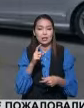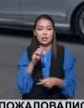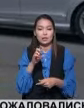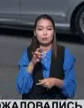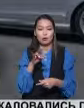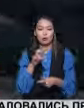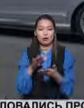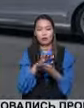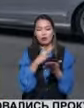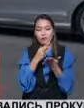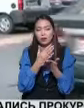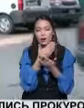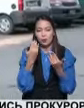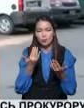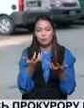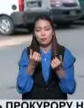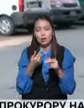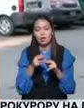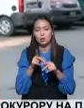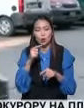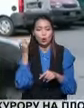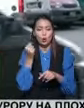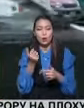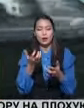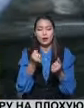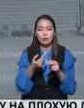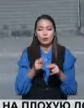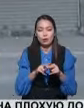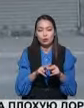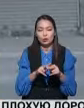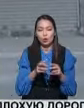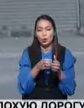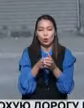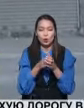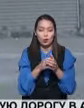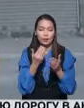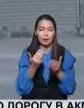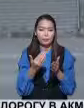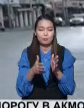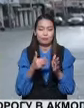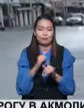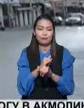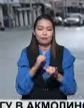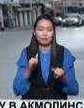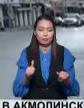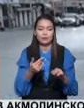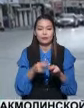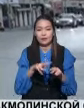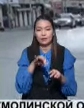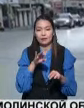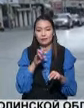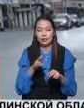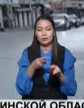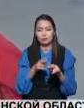ничего не сказать. Многие восприняли этот удар как невосполнимую потерю в рядах группировки и прибивают в растерянности, как теперь жить Ливану без